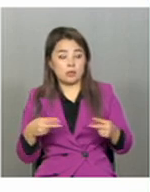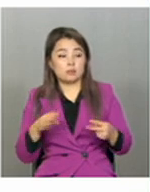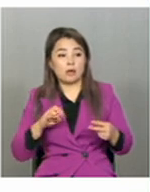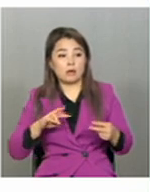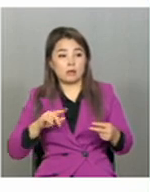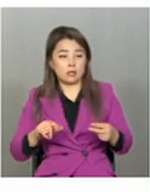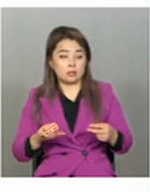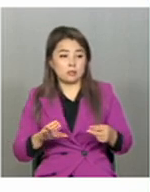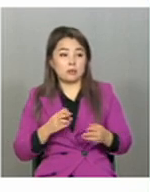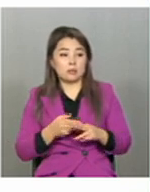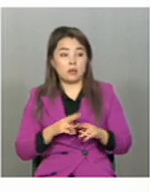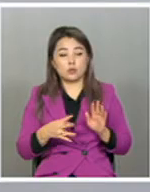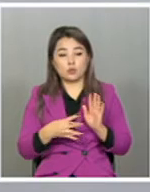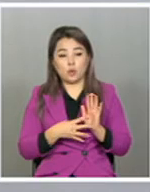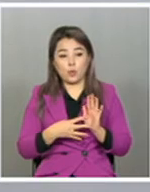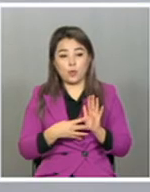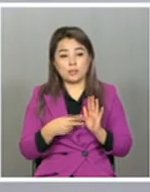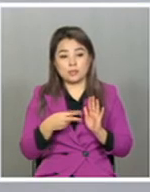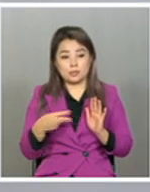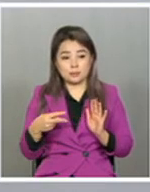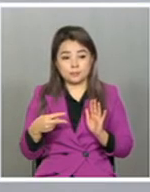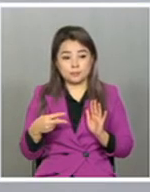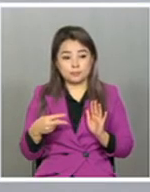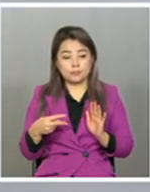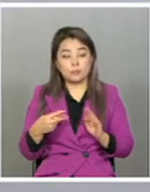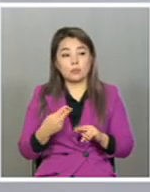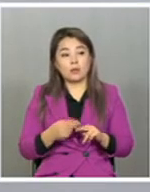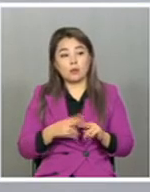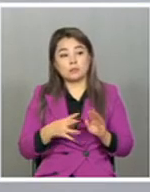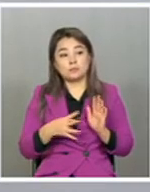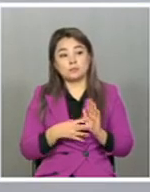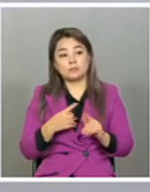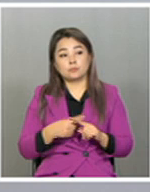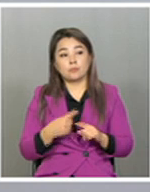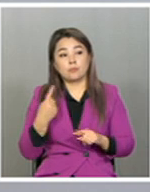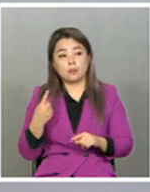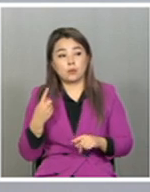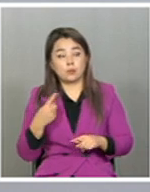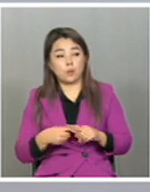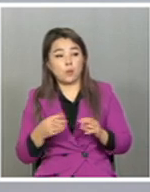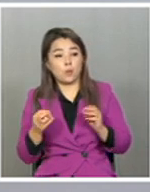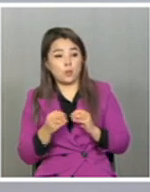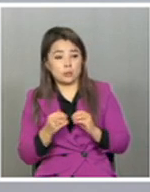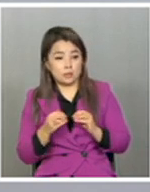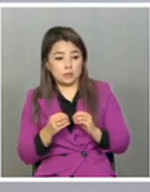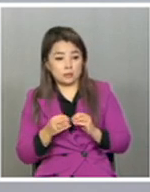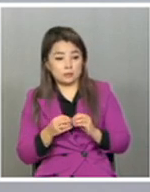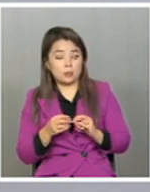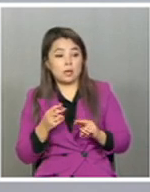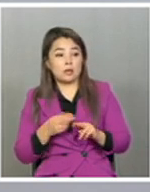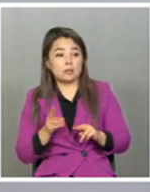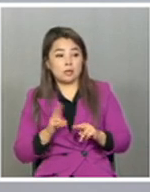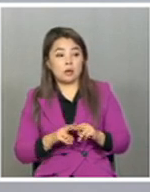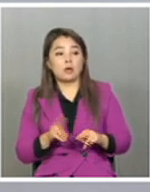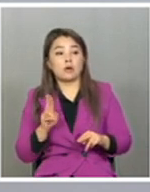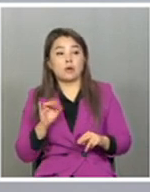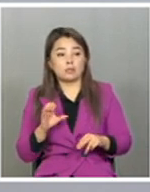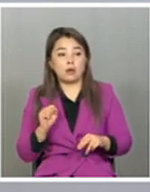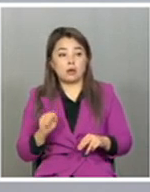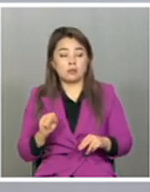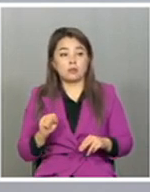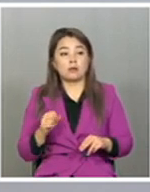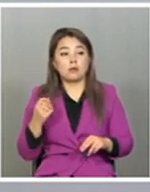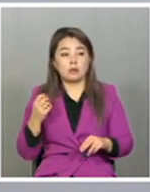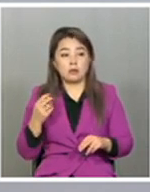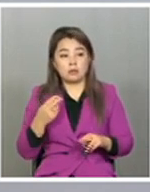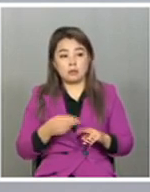квадрат А бізде 9-ға тең болады. 9 бен 1-дің қосындысы 10-ға тең. Енді бұл жерден косинус квадрат аны